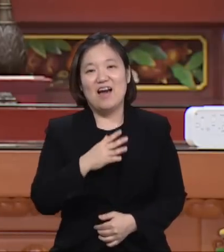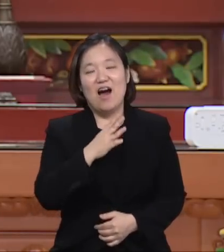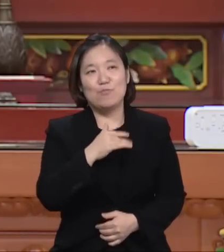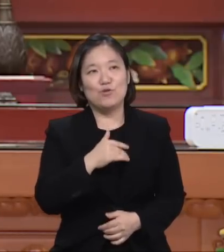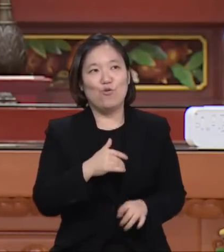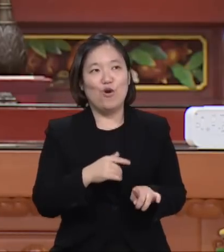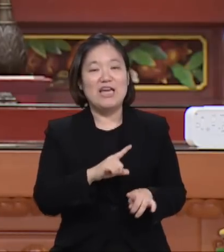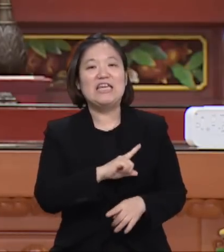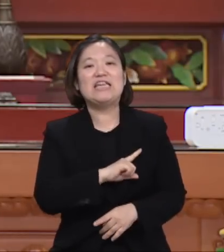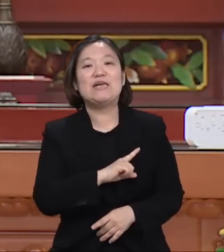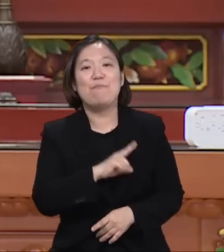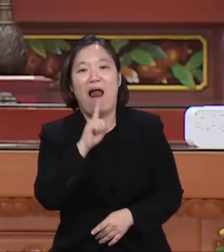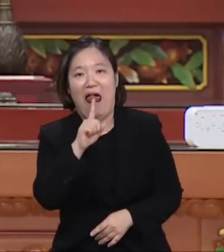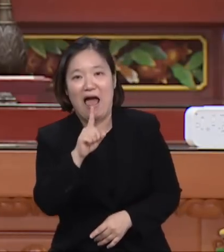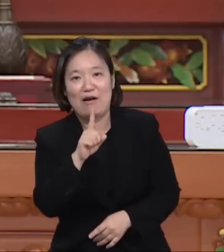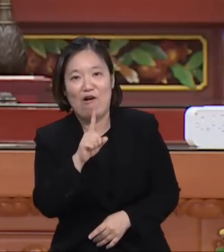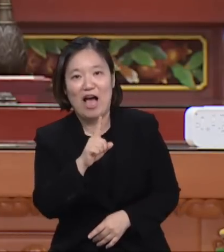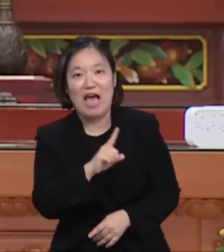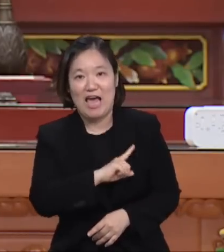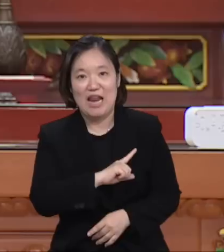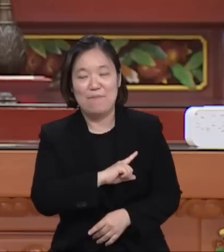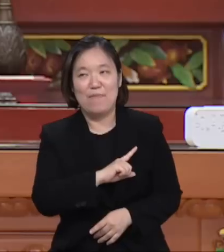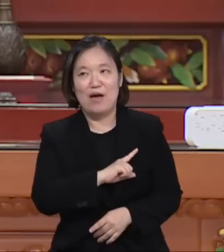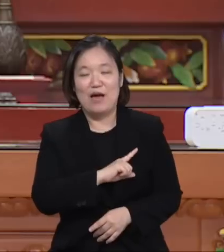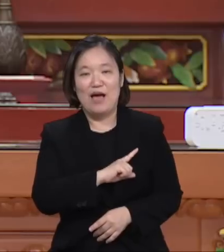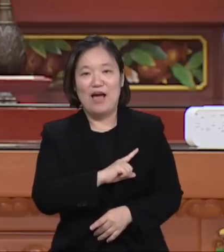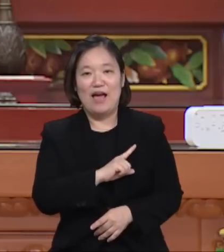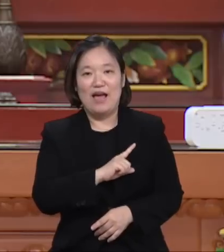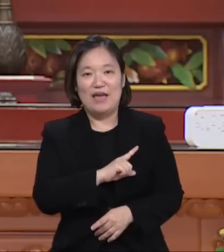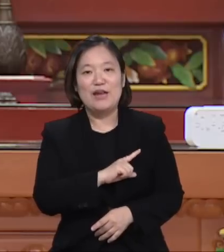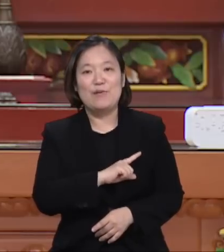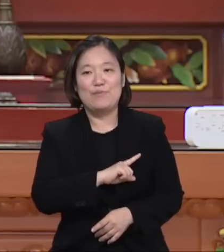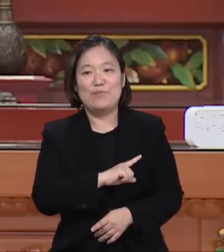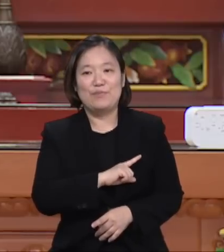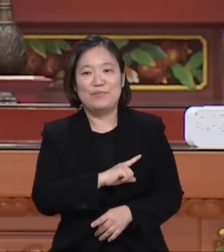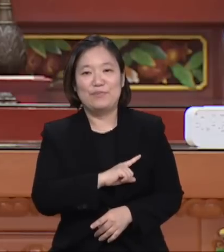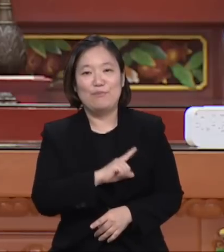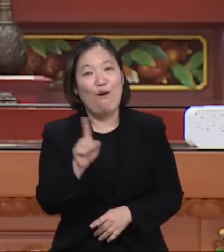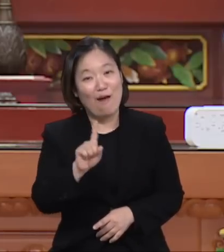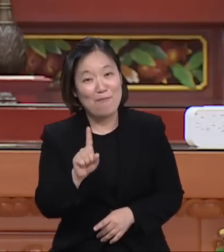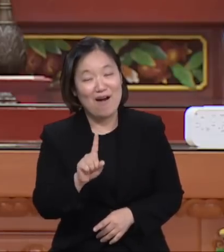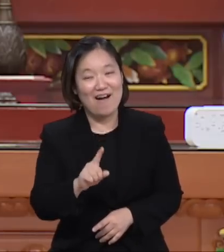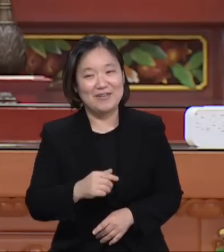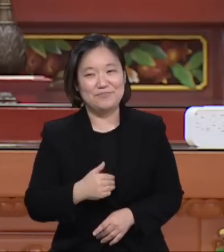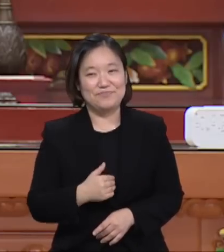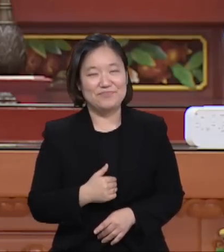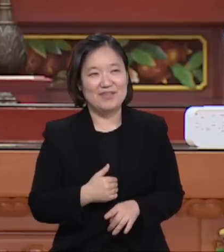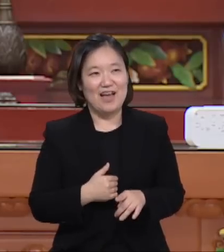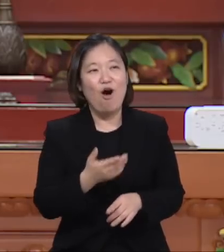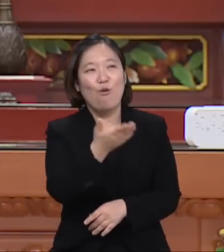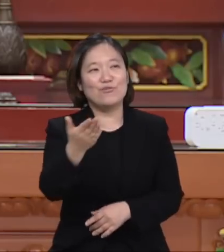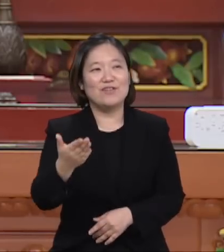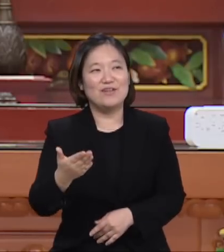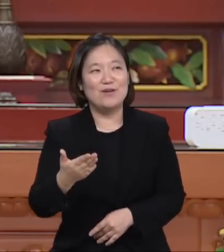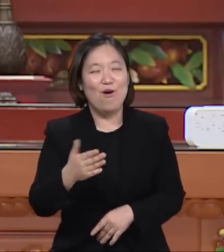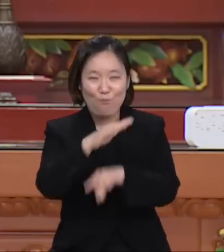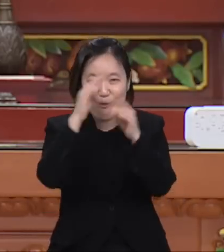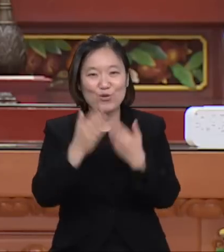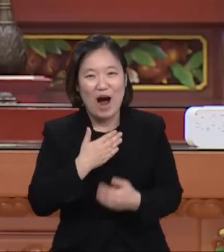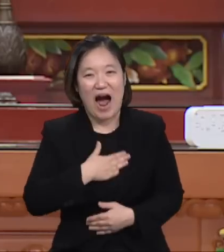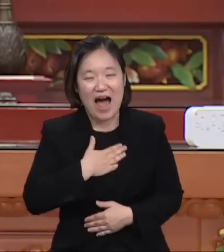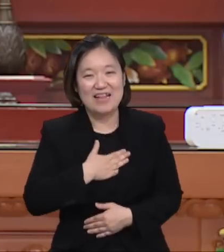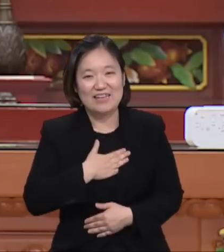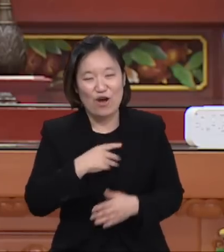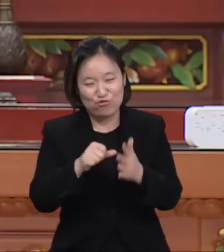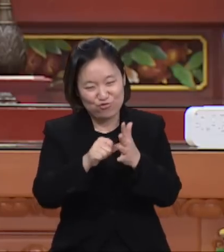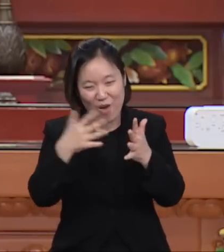아무개 아무개거다라고 이야기하더래요 그분이 여러분들 다 아는 분들이에요